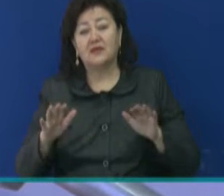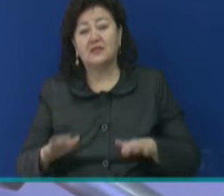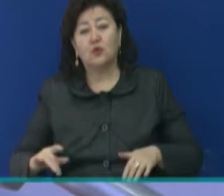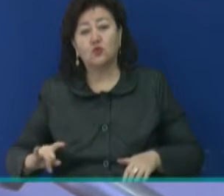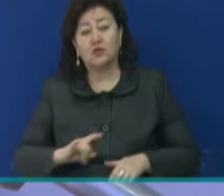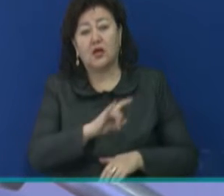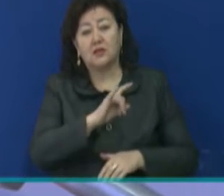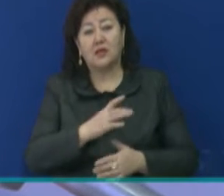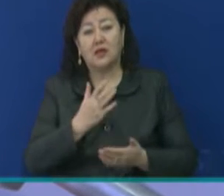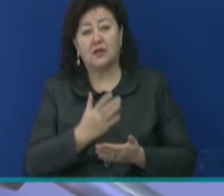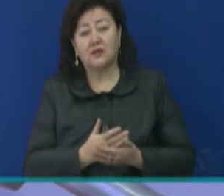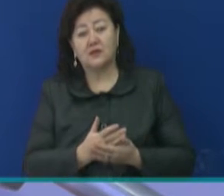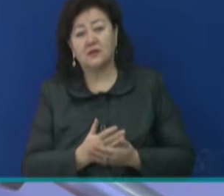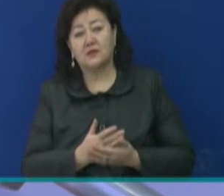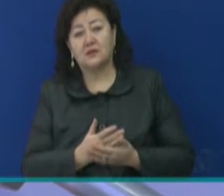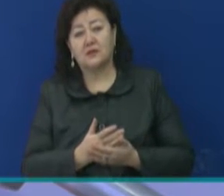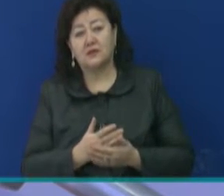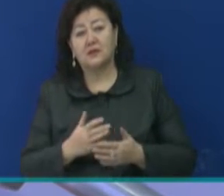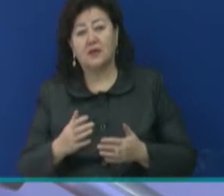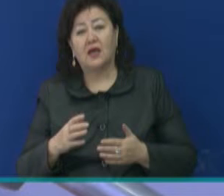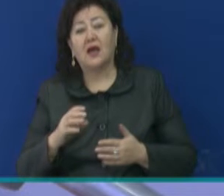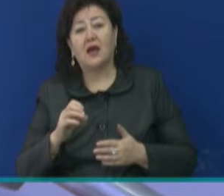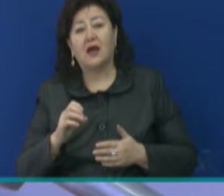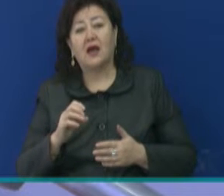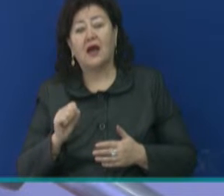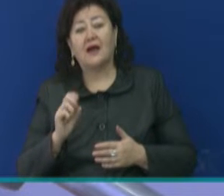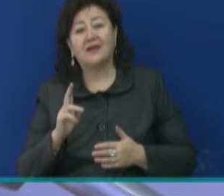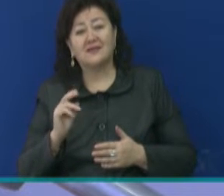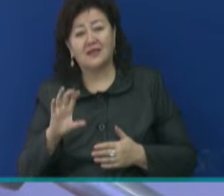инженерной коммуникационной инфраструктуры это жилой